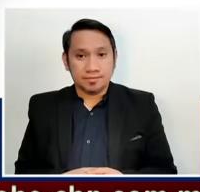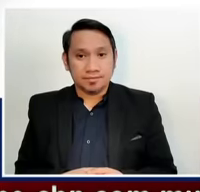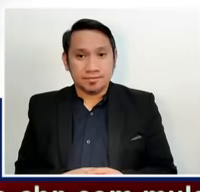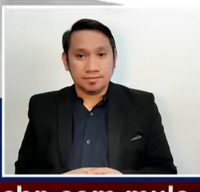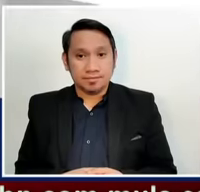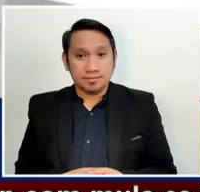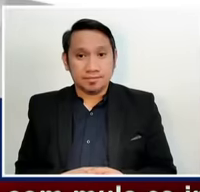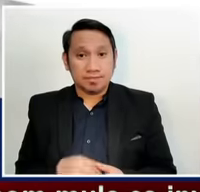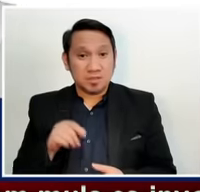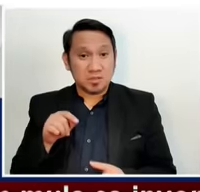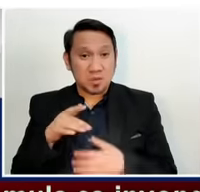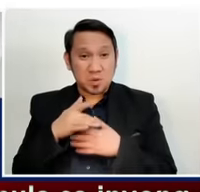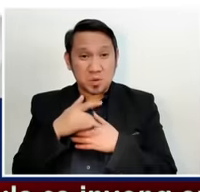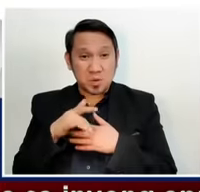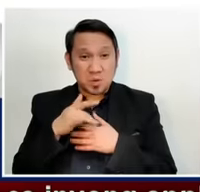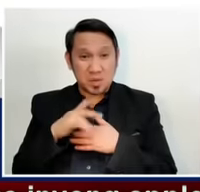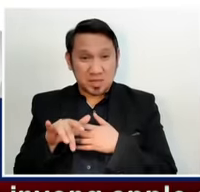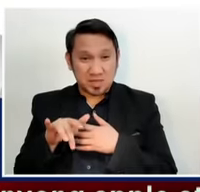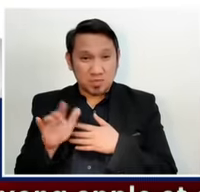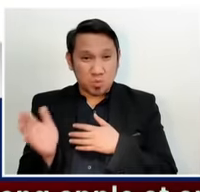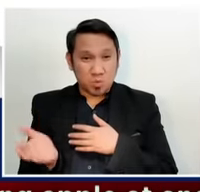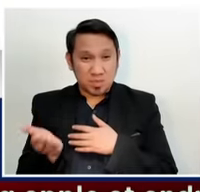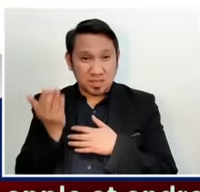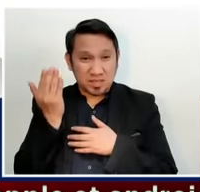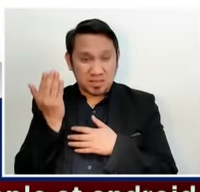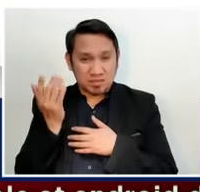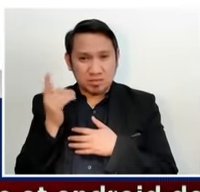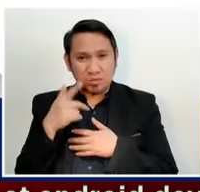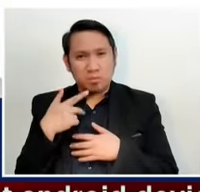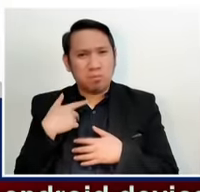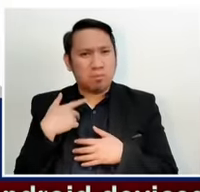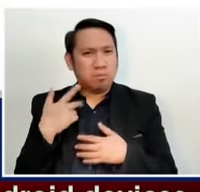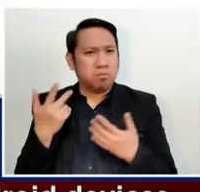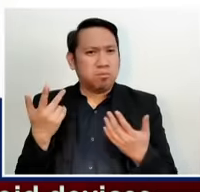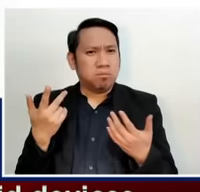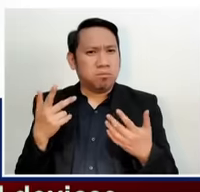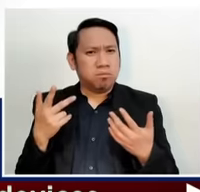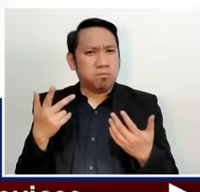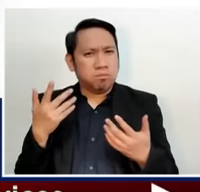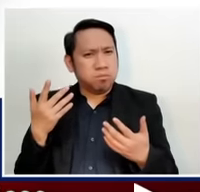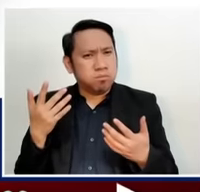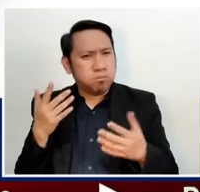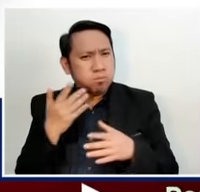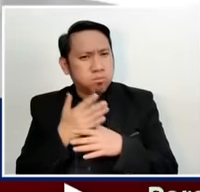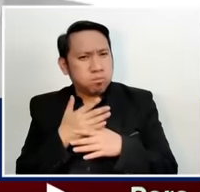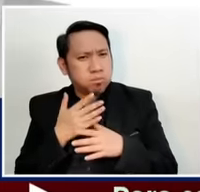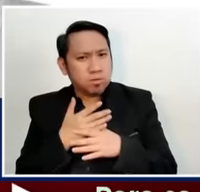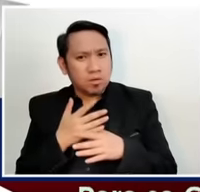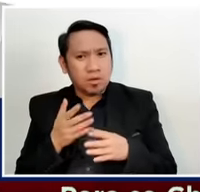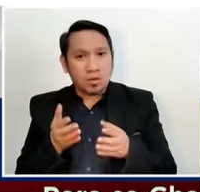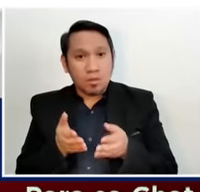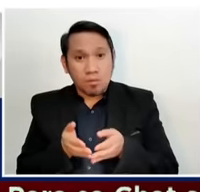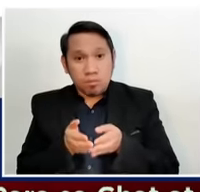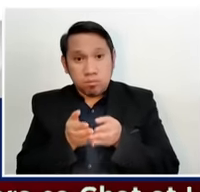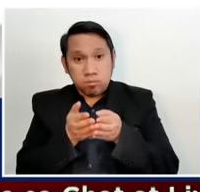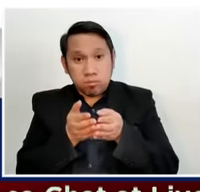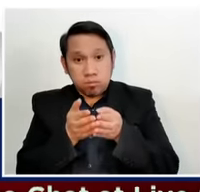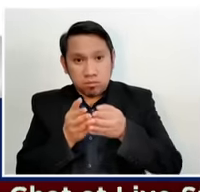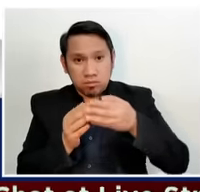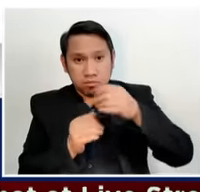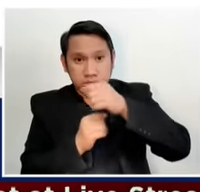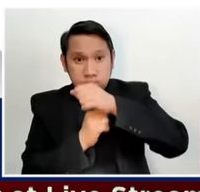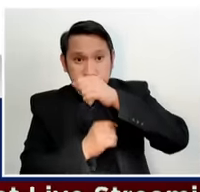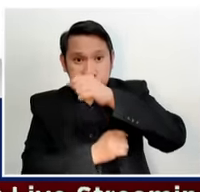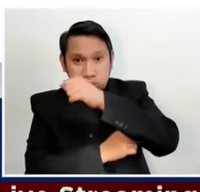Alauna ng madaling araw ng Martes sa Amerika, nabulawog ang Baltimore, Maryland nang sumadsad ang isang cargo ship sa Francis Scott Key